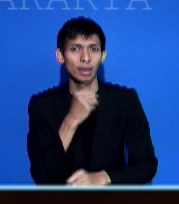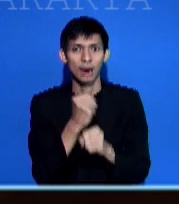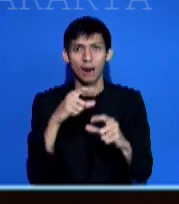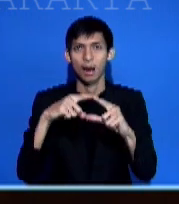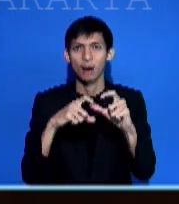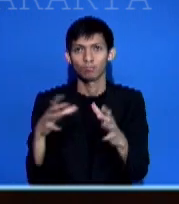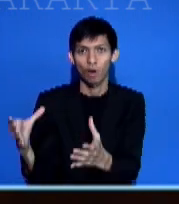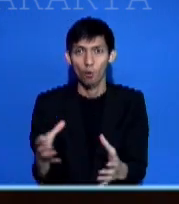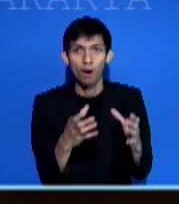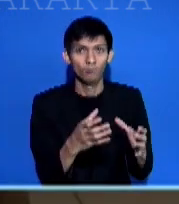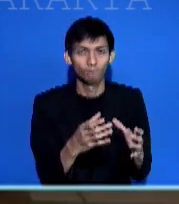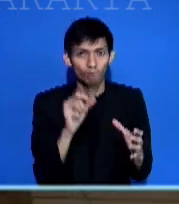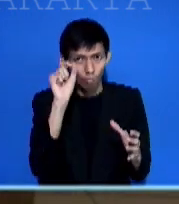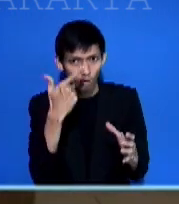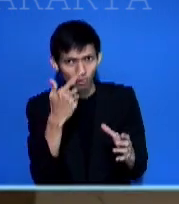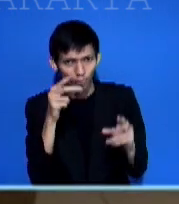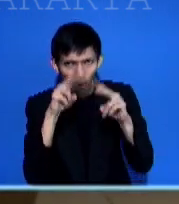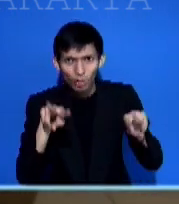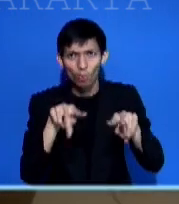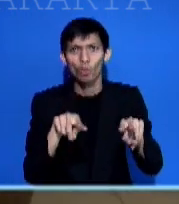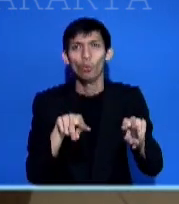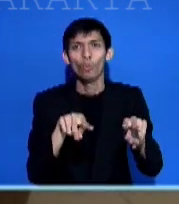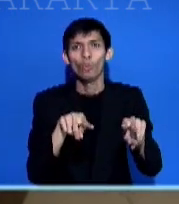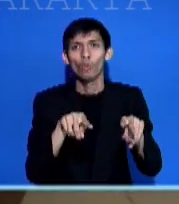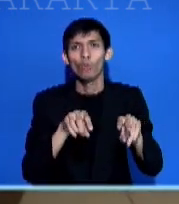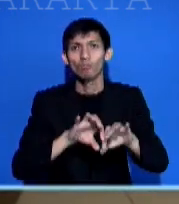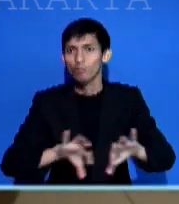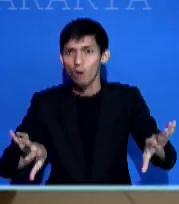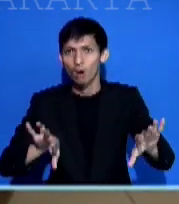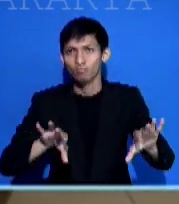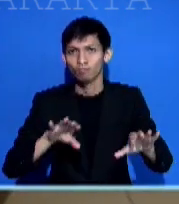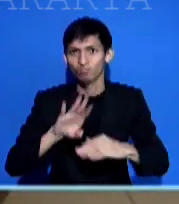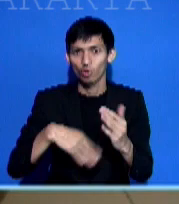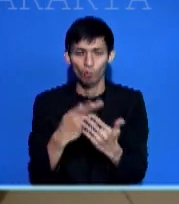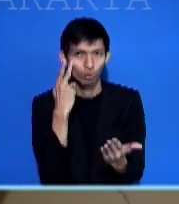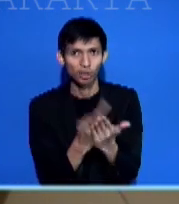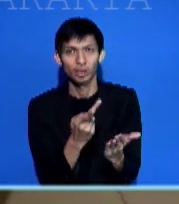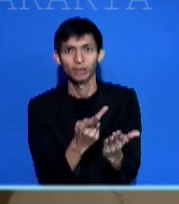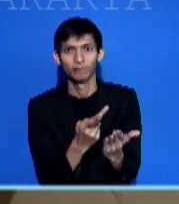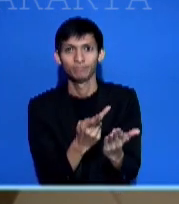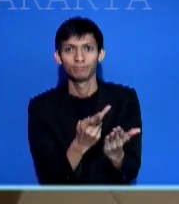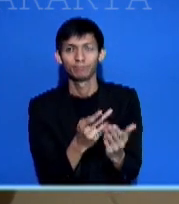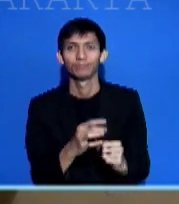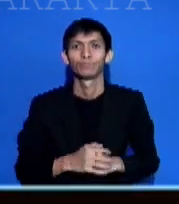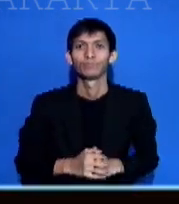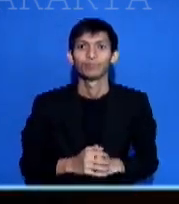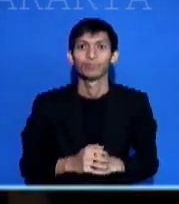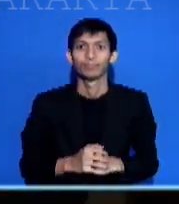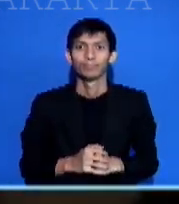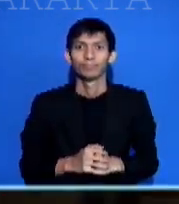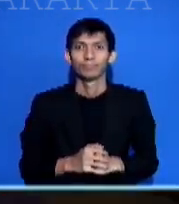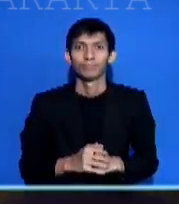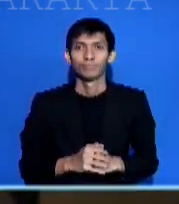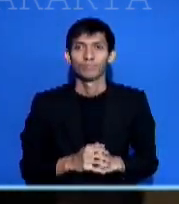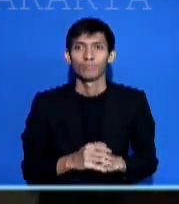dan diungkap petugas Subdit 4 Tindak Pidana Tertentu Tipiter, Direktorat Reserse Kriminal Khusus Polda Daerah Istimewa Yogyakarta. Modus